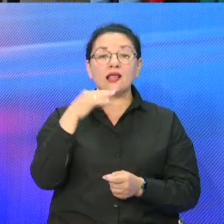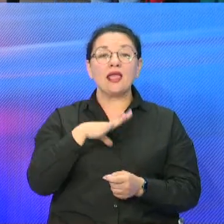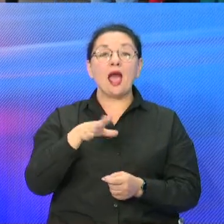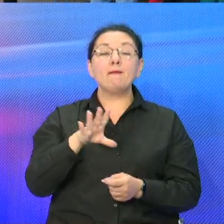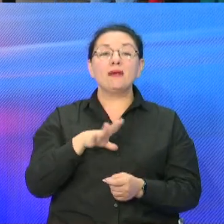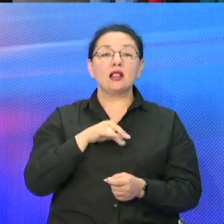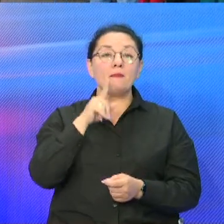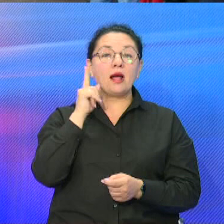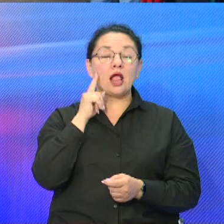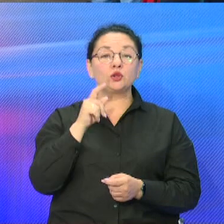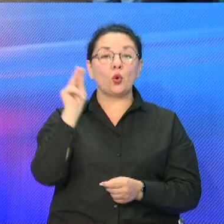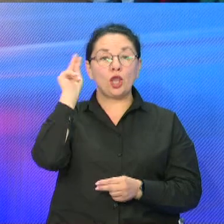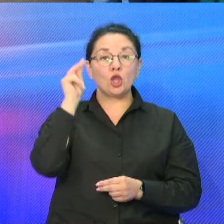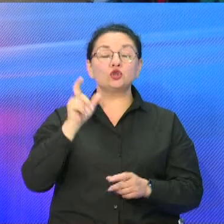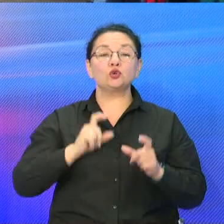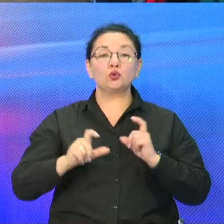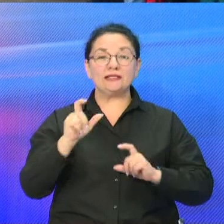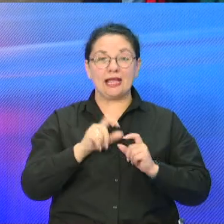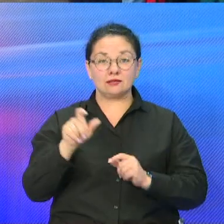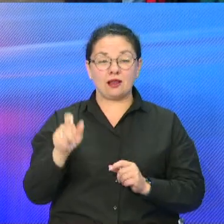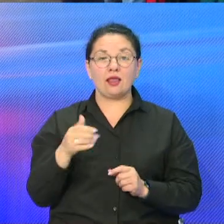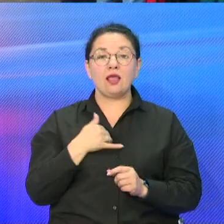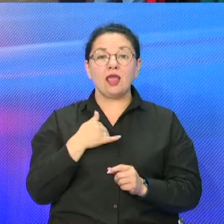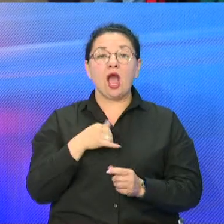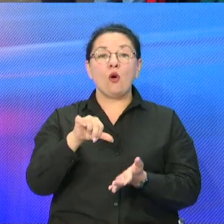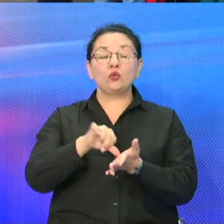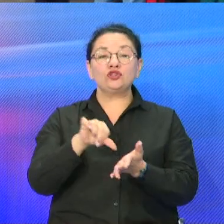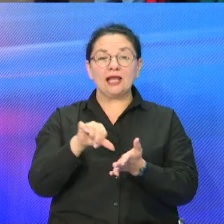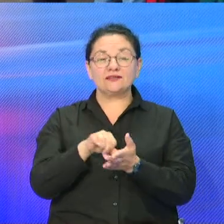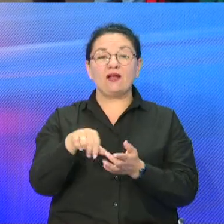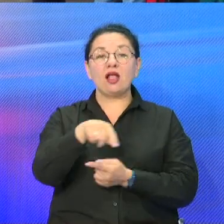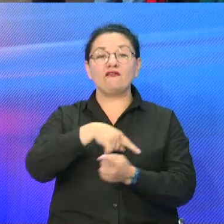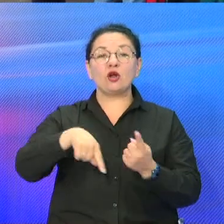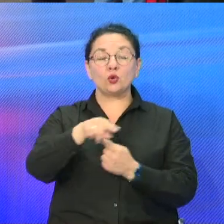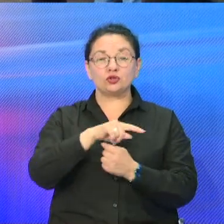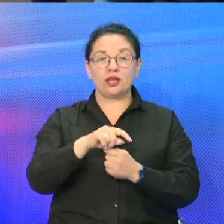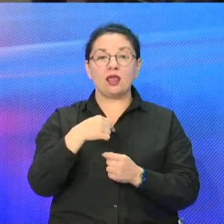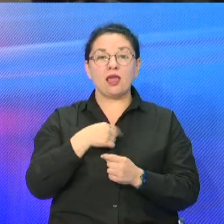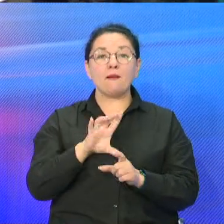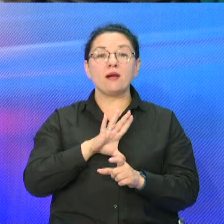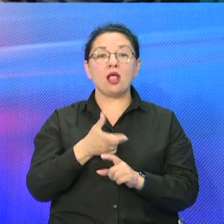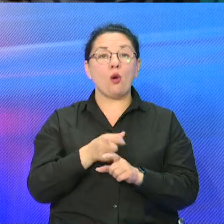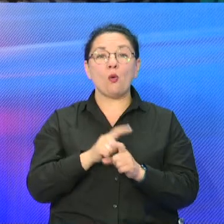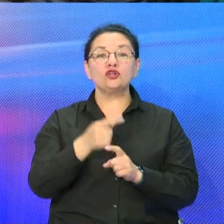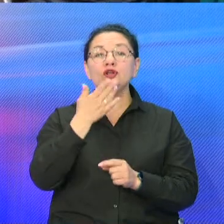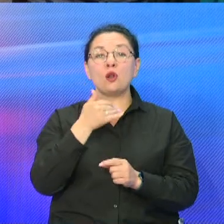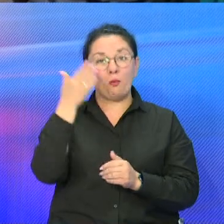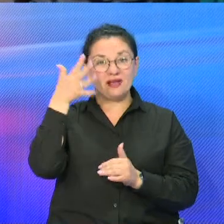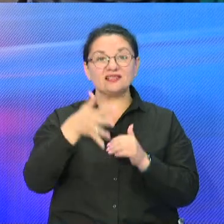участвовала в работе историко-литературного кружка, который вела удивительно увлеченный человек.